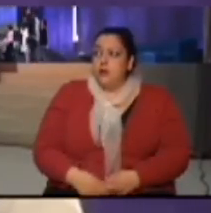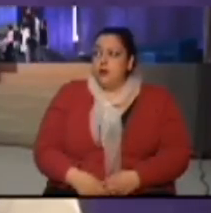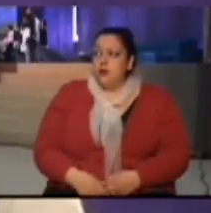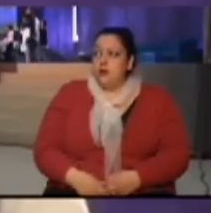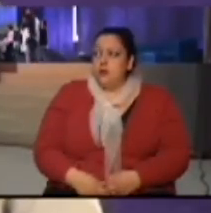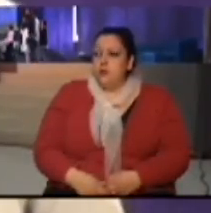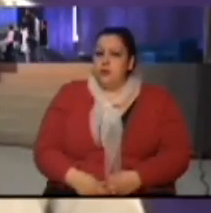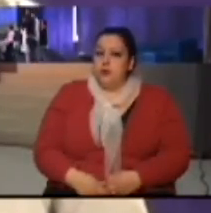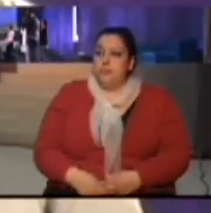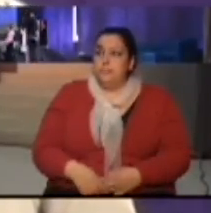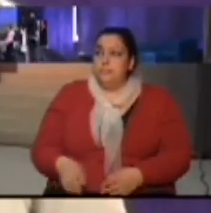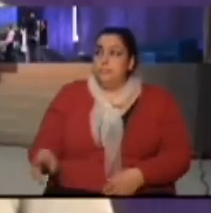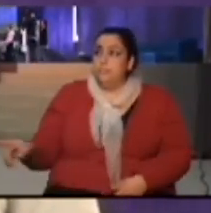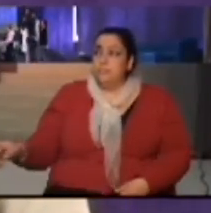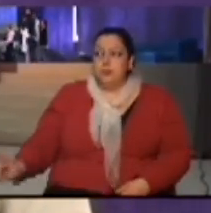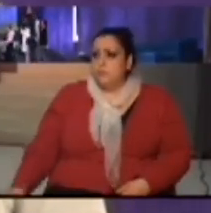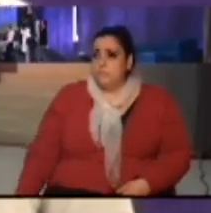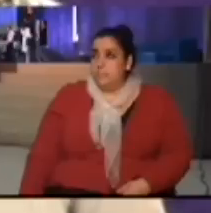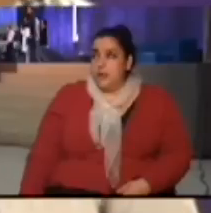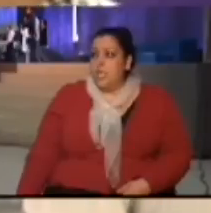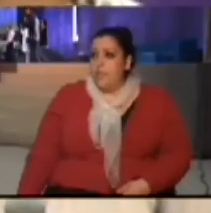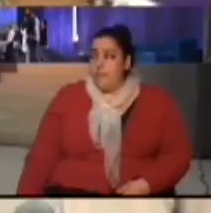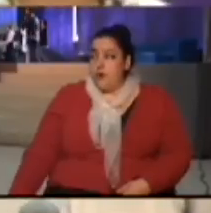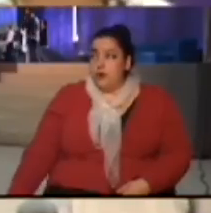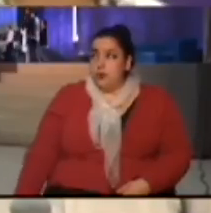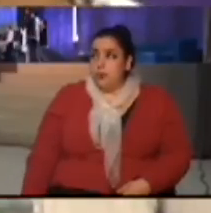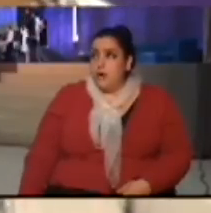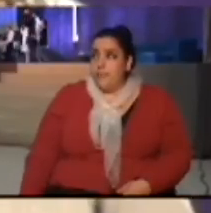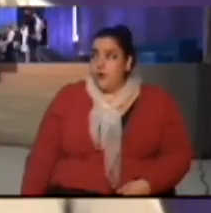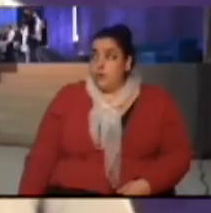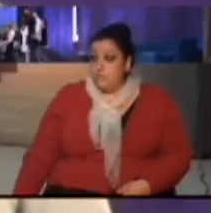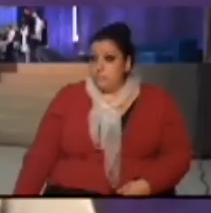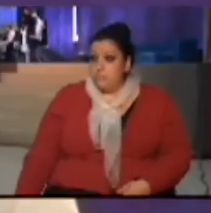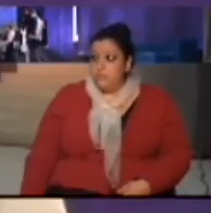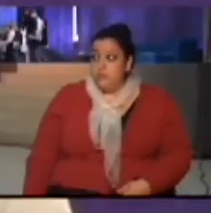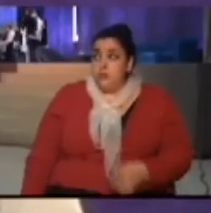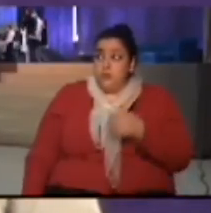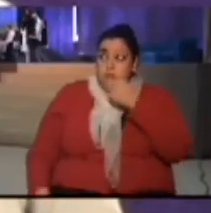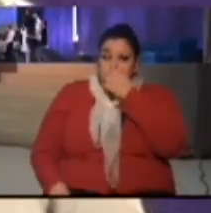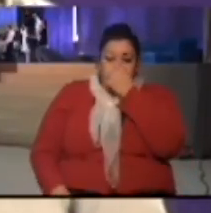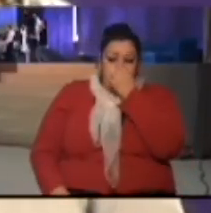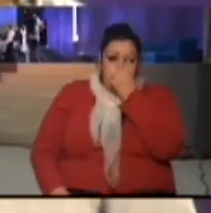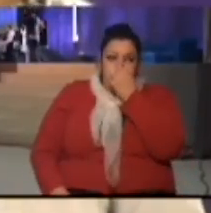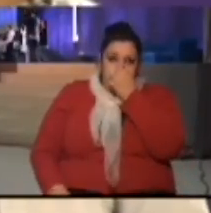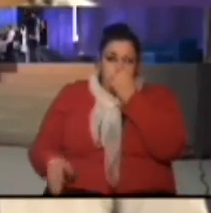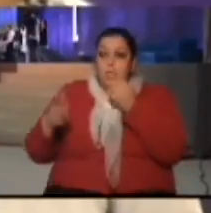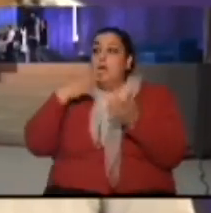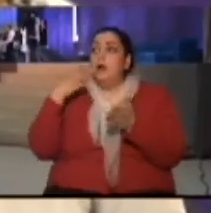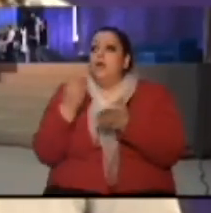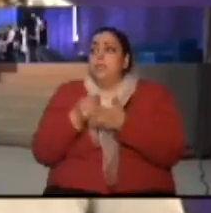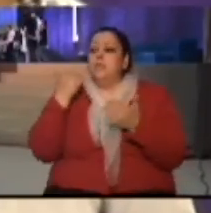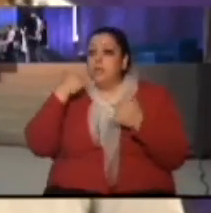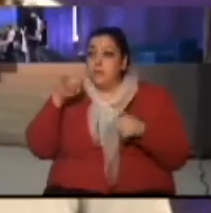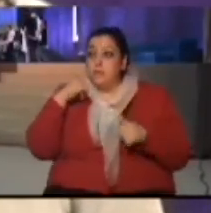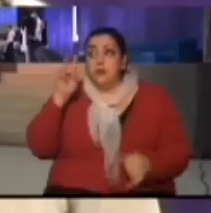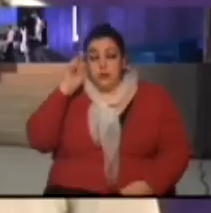եղել Տիրոջը, Տեր Հիսուս Քրիստոսին անձնական Տեր և Փրկիչ ճանաչելու համար։ Ես ուզում եմ, եթե դու